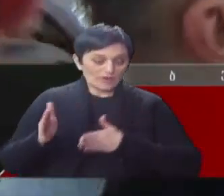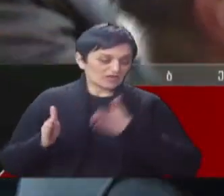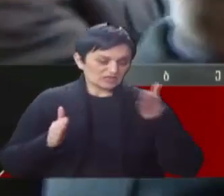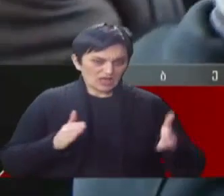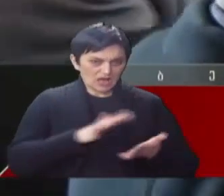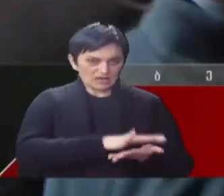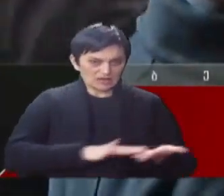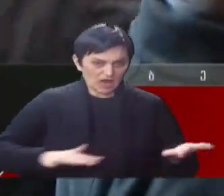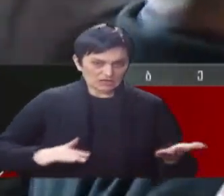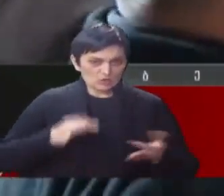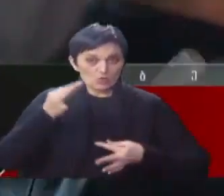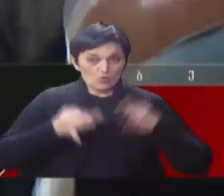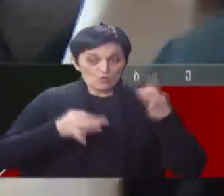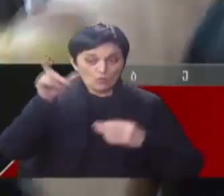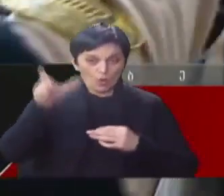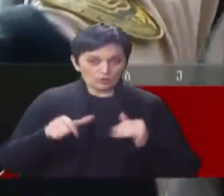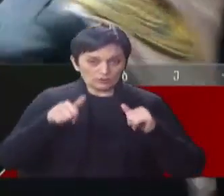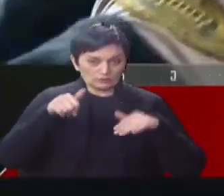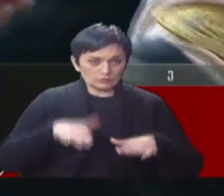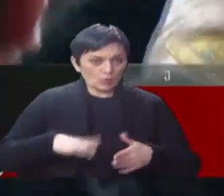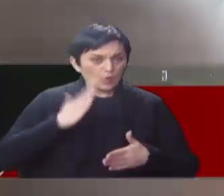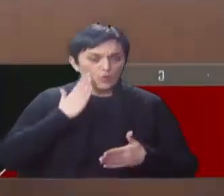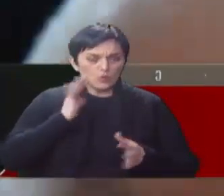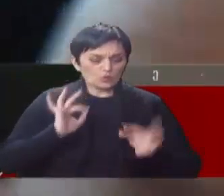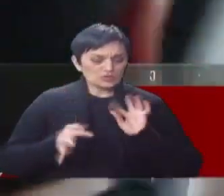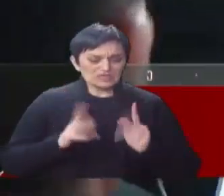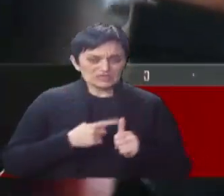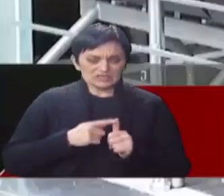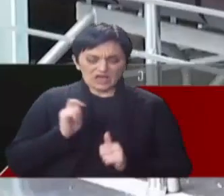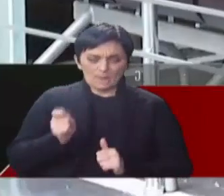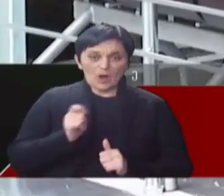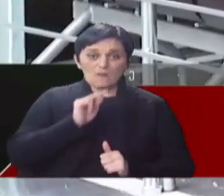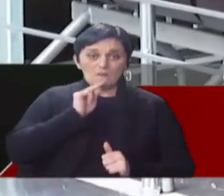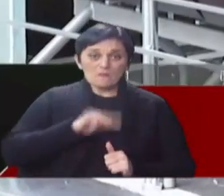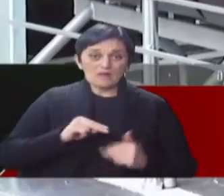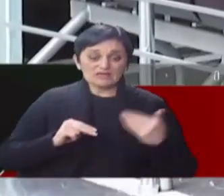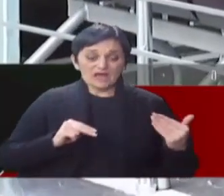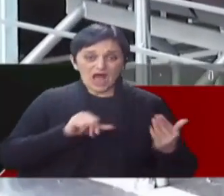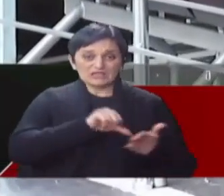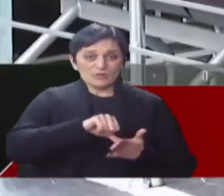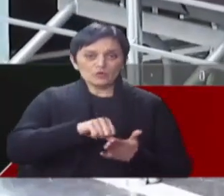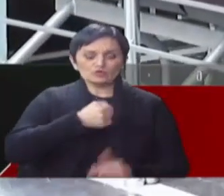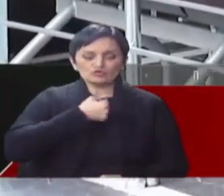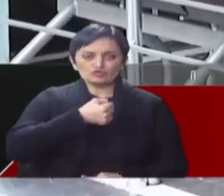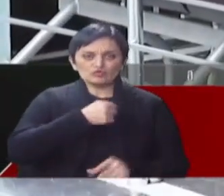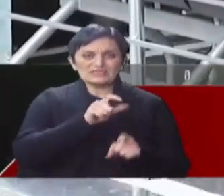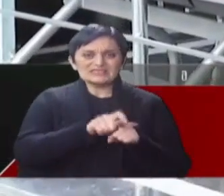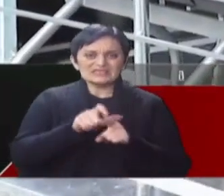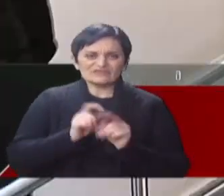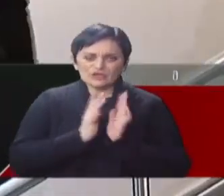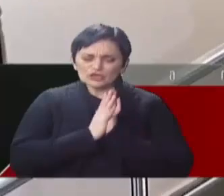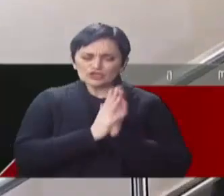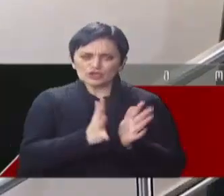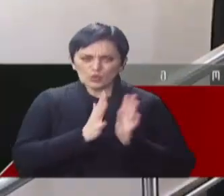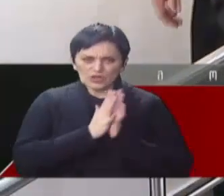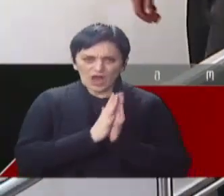mihmat, gagzelda. Patmusa martlis, gadat scotile bas, usa martla ucodes, da, praldebis, mharis, armumat genlebs, da, jurnalistev, sitcoieri, șaurat